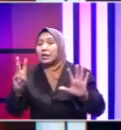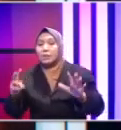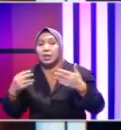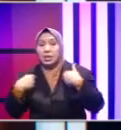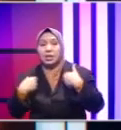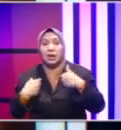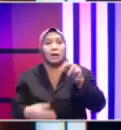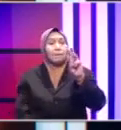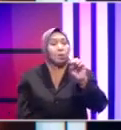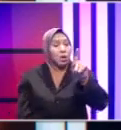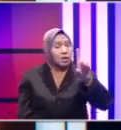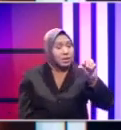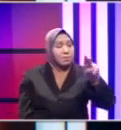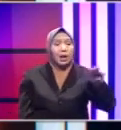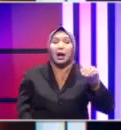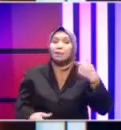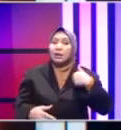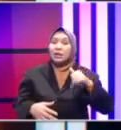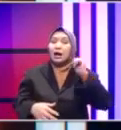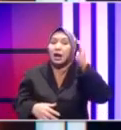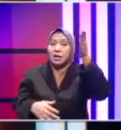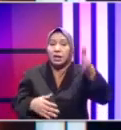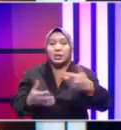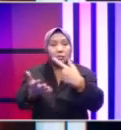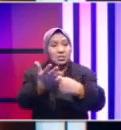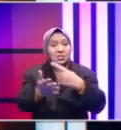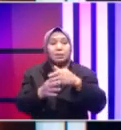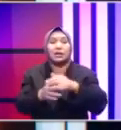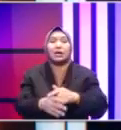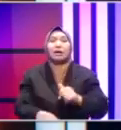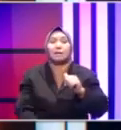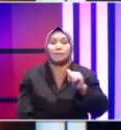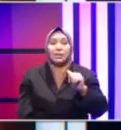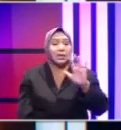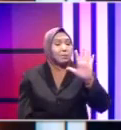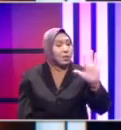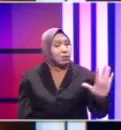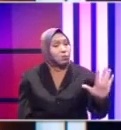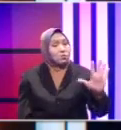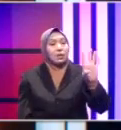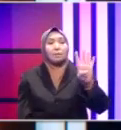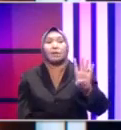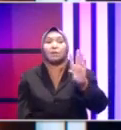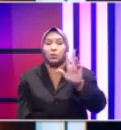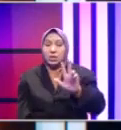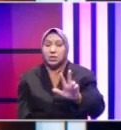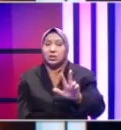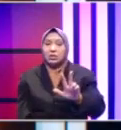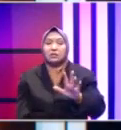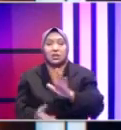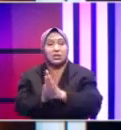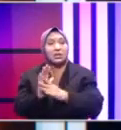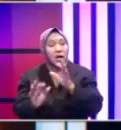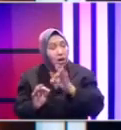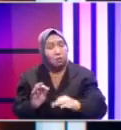Muqaddimah untuk apel ya akan dibincangkan pada halaman yang ke 543 masyarakat